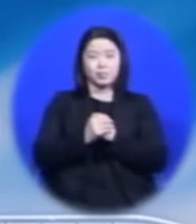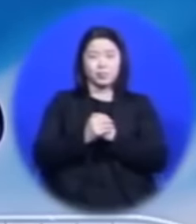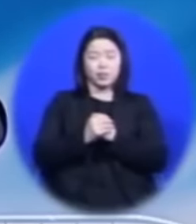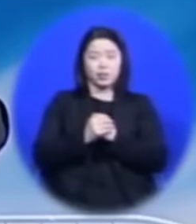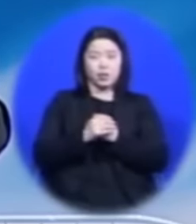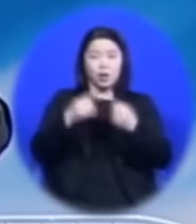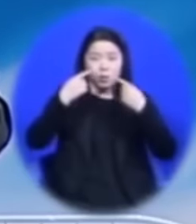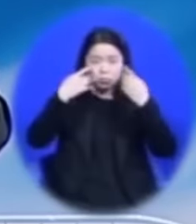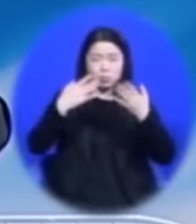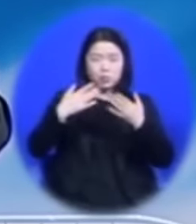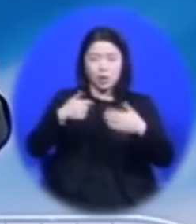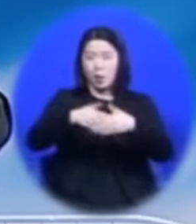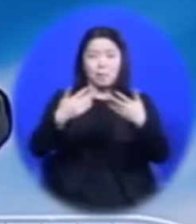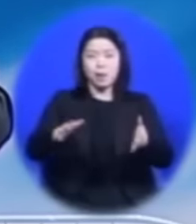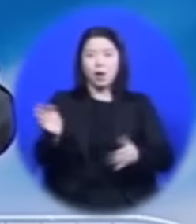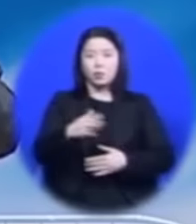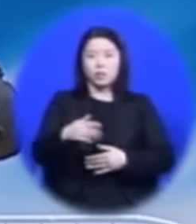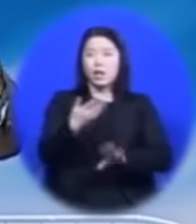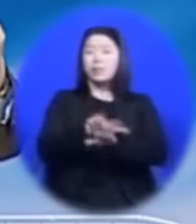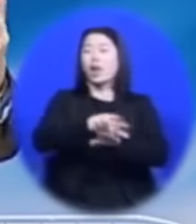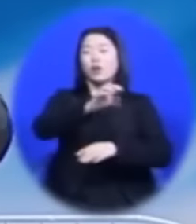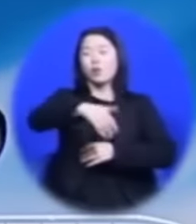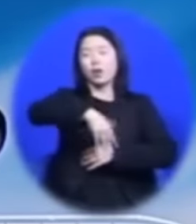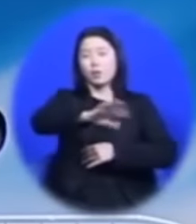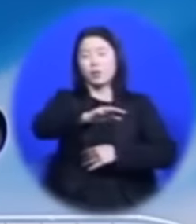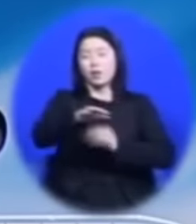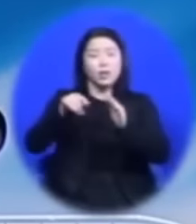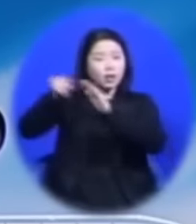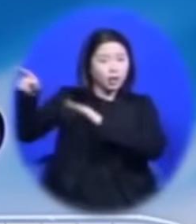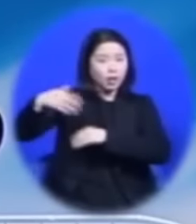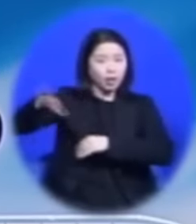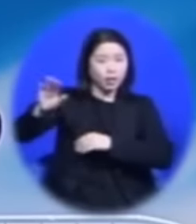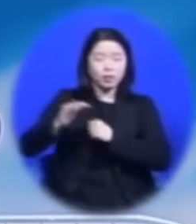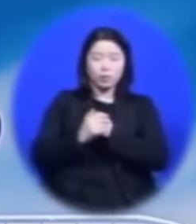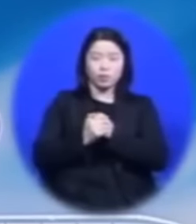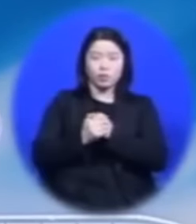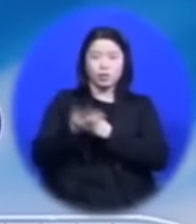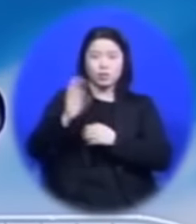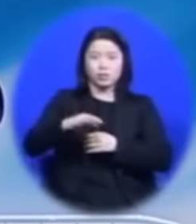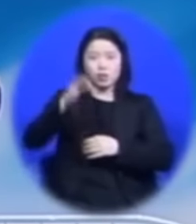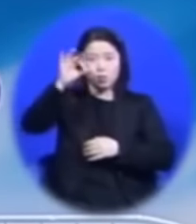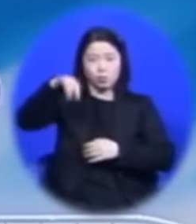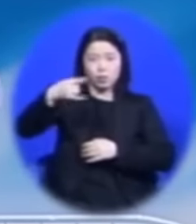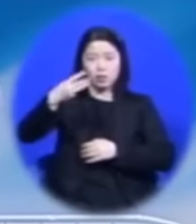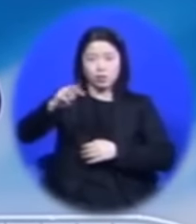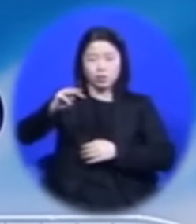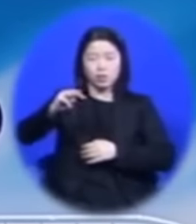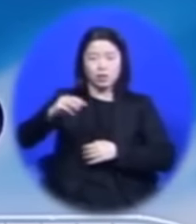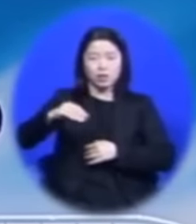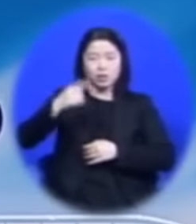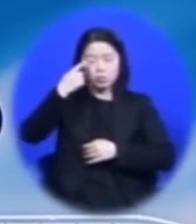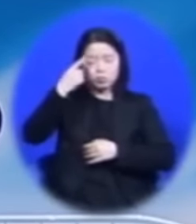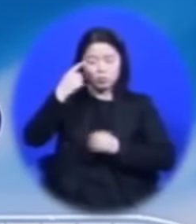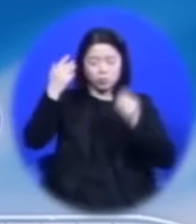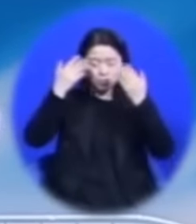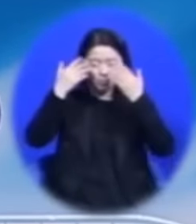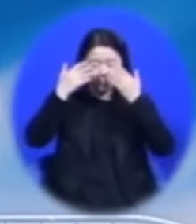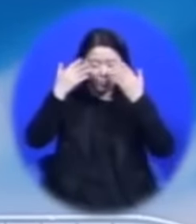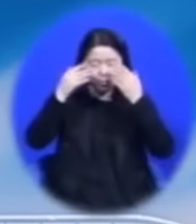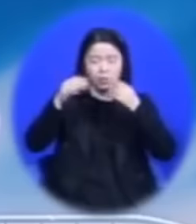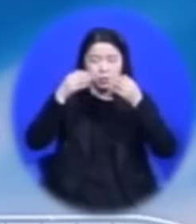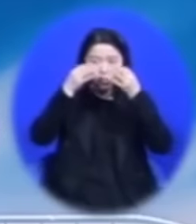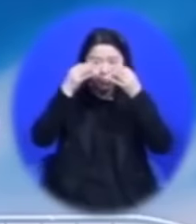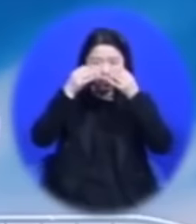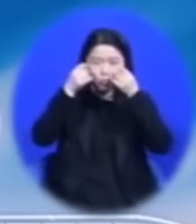분명히 대사는 방 없어요. 딴 데 가봐요. 그리고 들어가야 되는데 윌리가 갑자기 눈이 붉으스름해지고